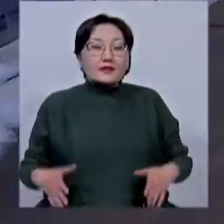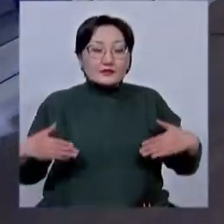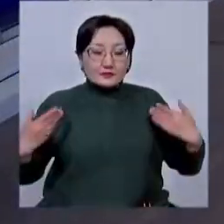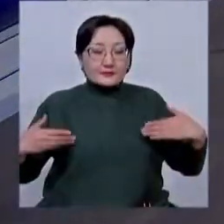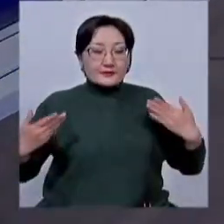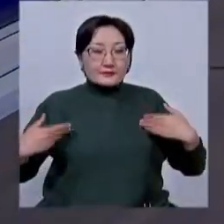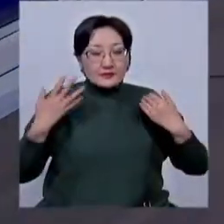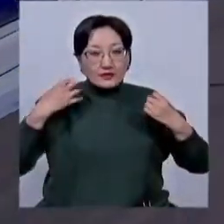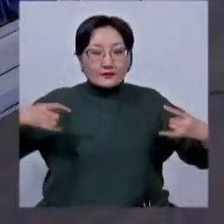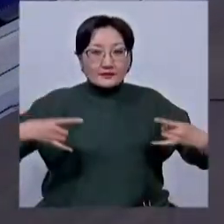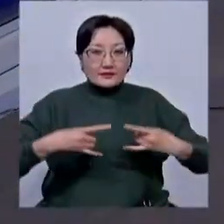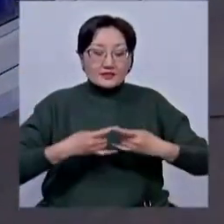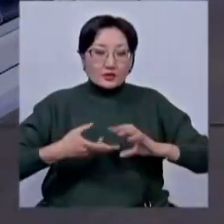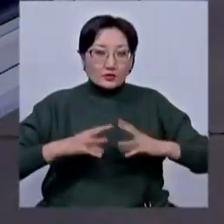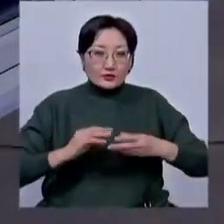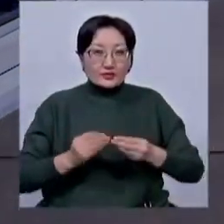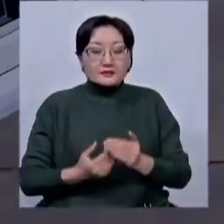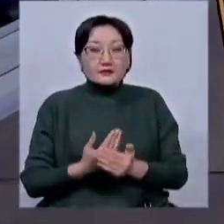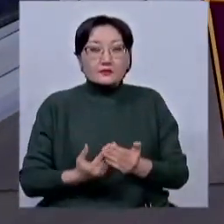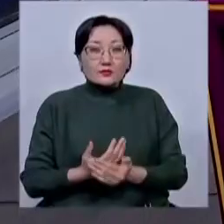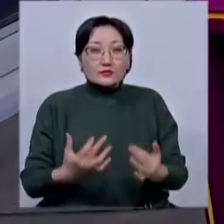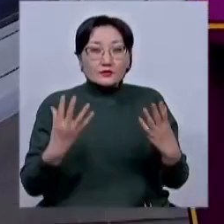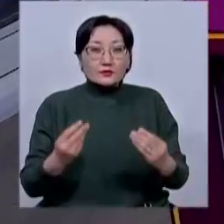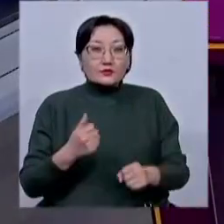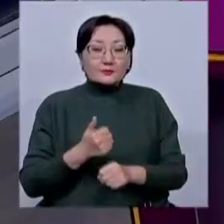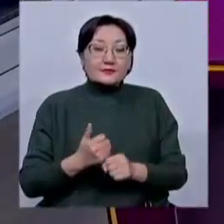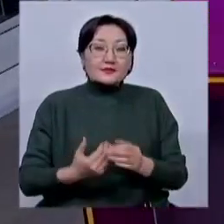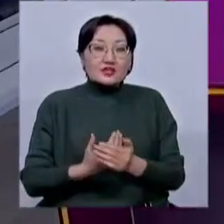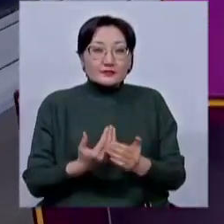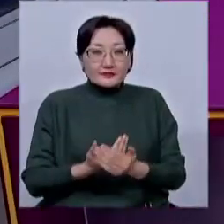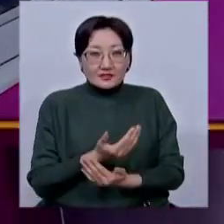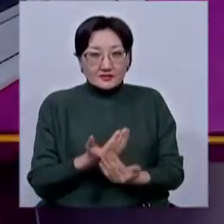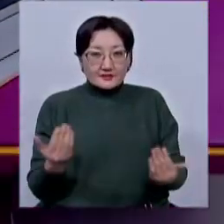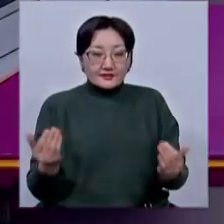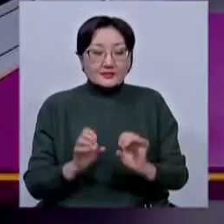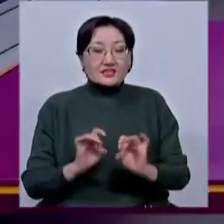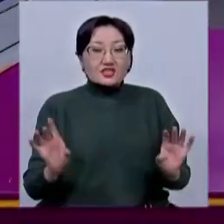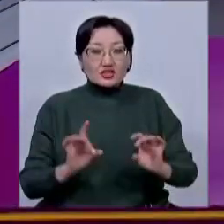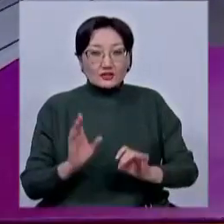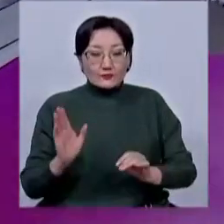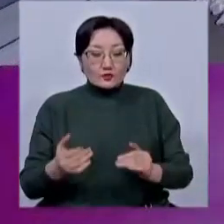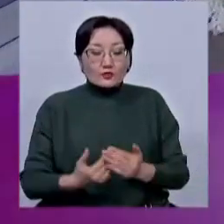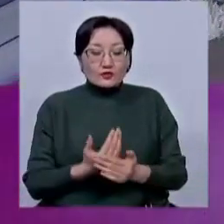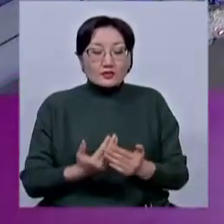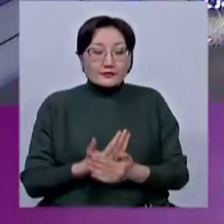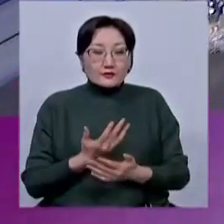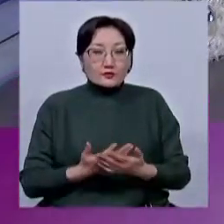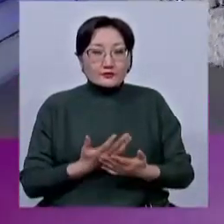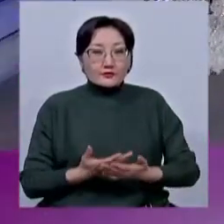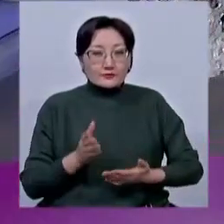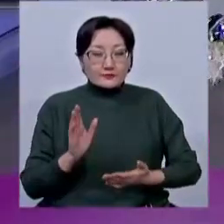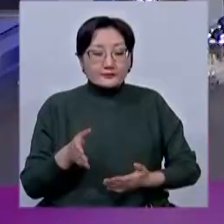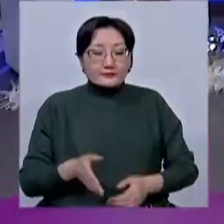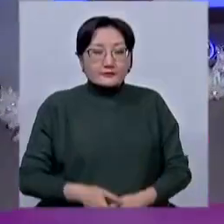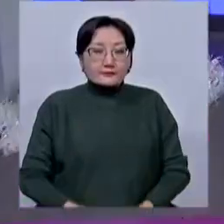Ассаламу алейкум, ардақты әлеумет. Алматы арнасының тікелей эфирінде қорытынды жаңалықтар. Студияда мен Өмір Әнуарбек және әріптесім Бұлбұл Қалнұрғызы.